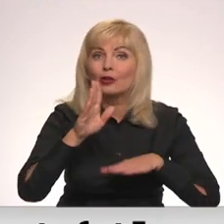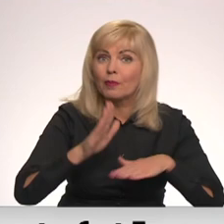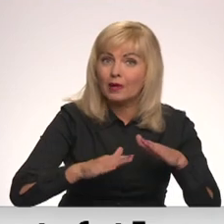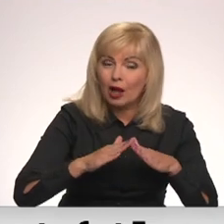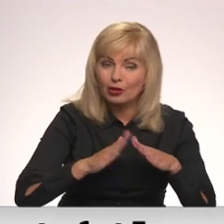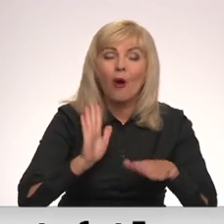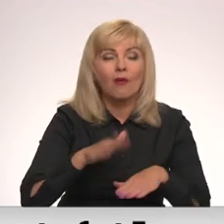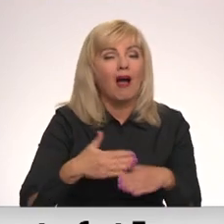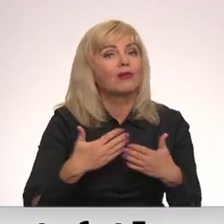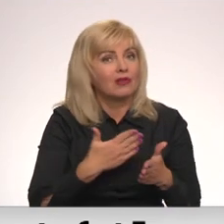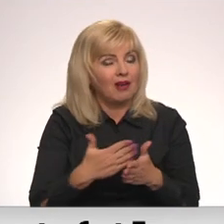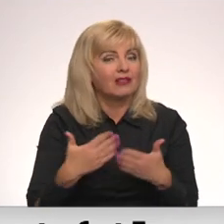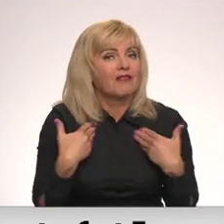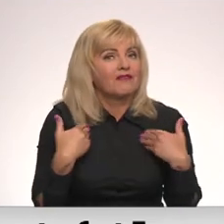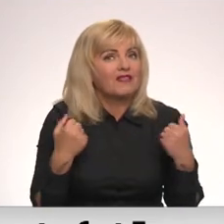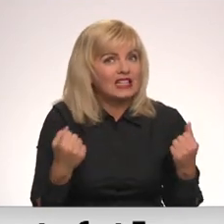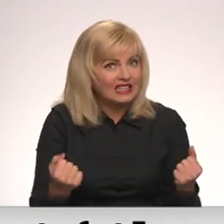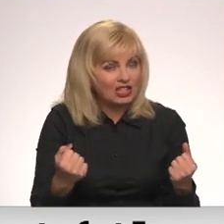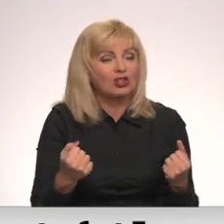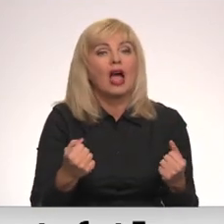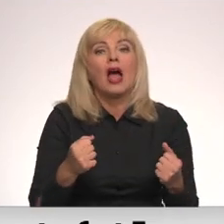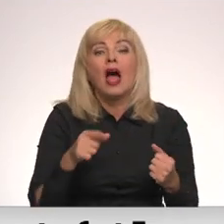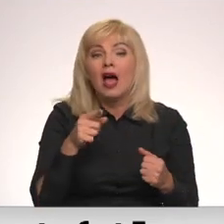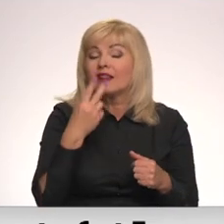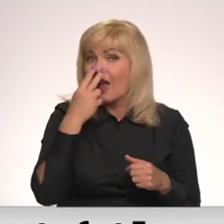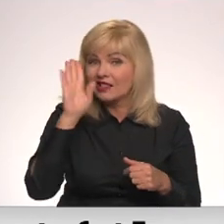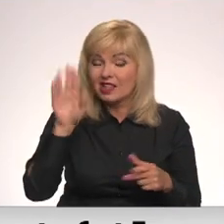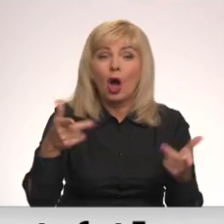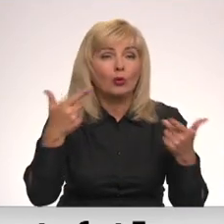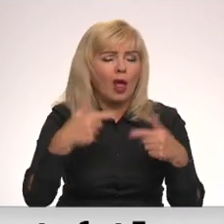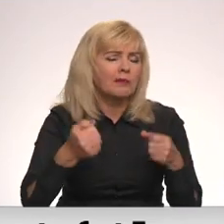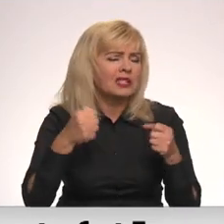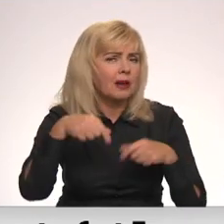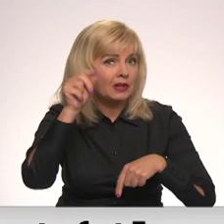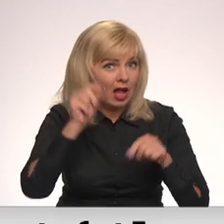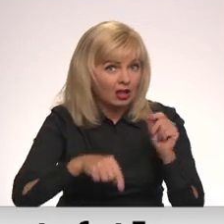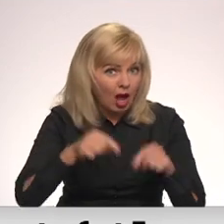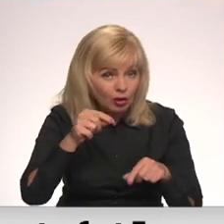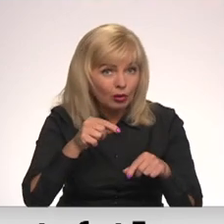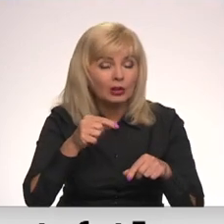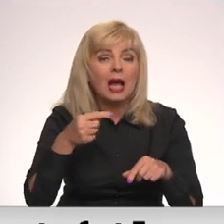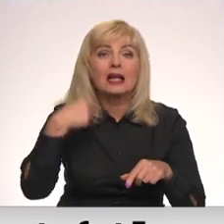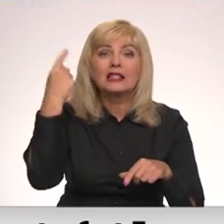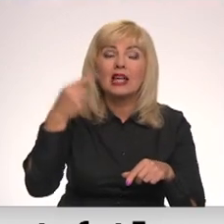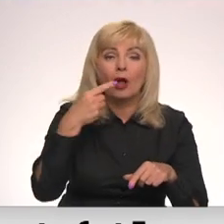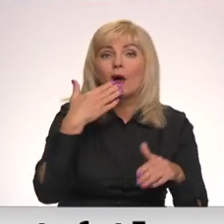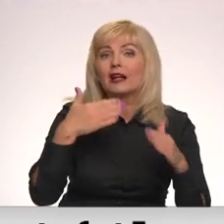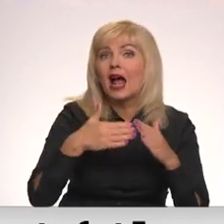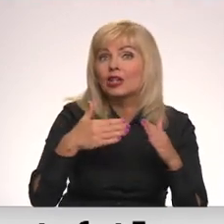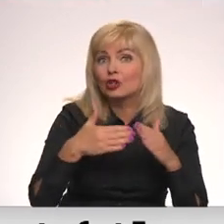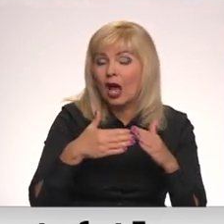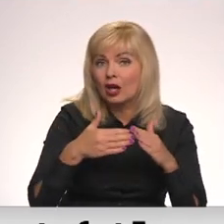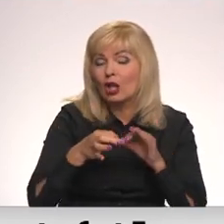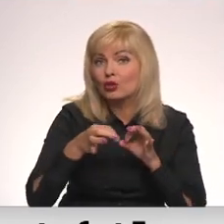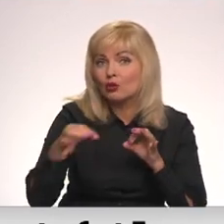fizisko sagatavotību. Spītējot laikapstākļiem, stipram lietum mijoties ar sauli, Rēzeknes novada Lūznavā